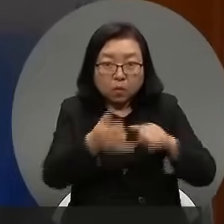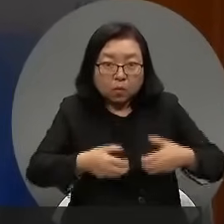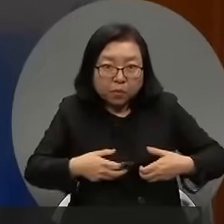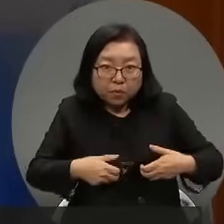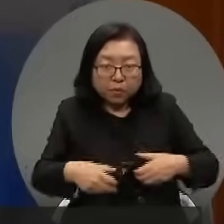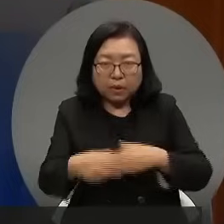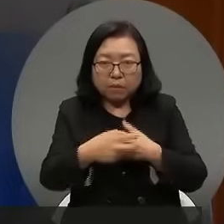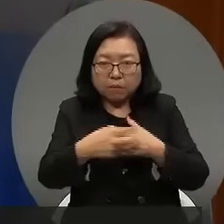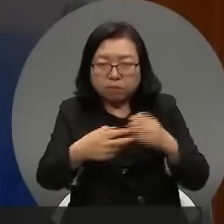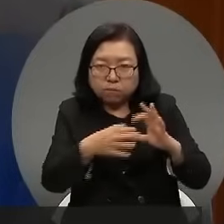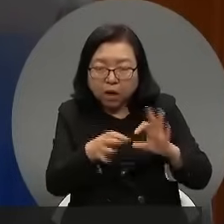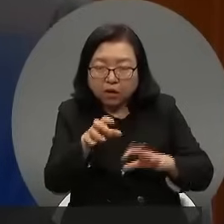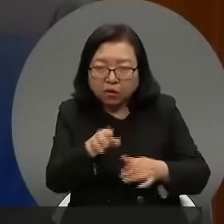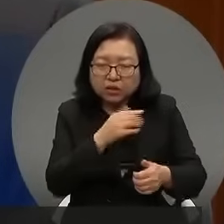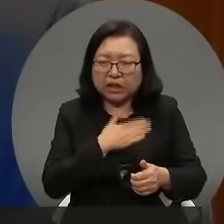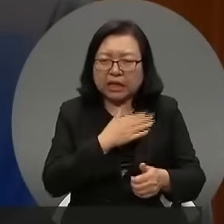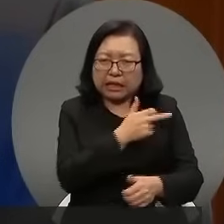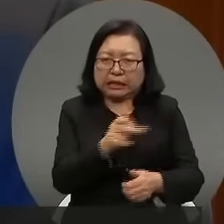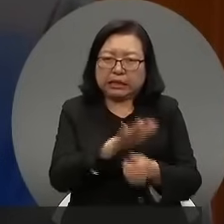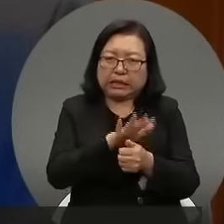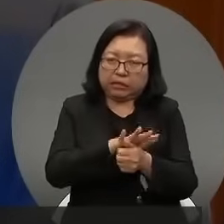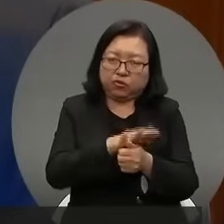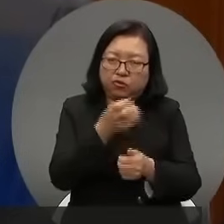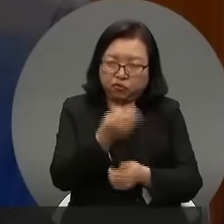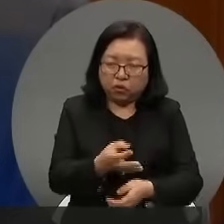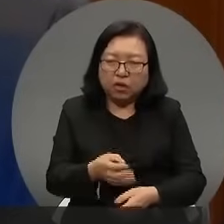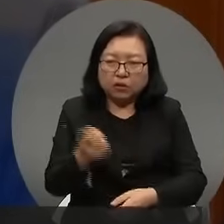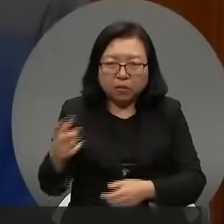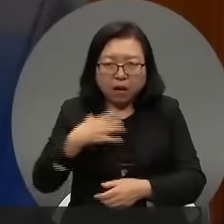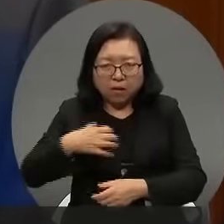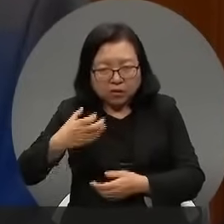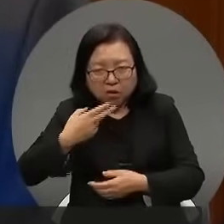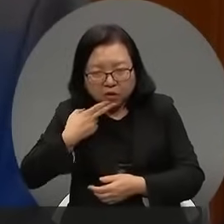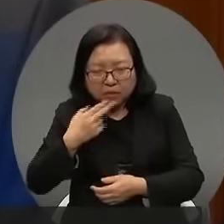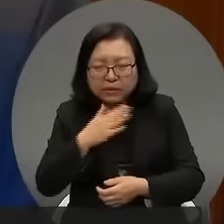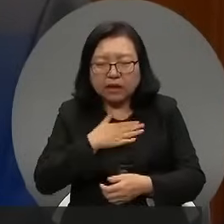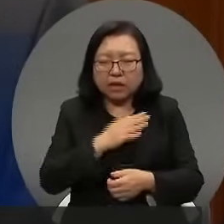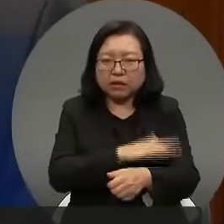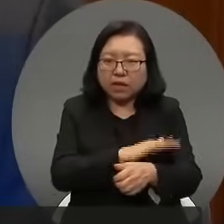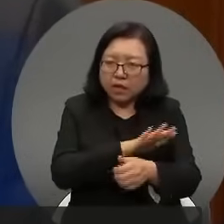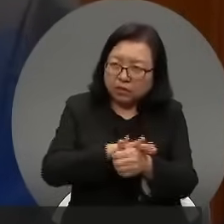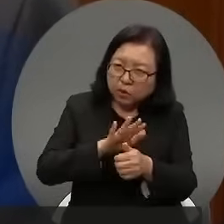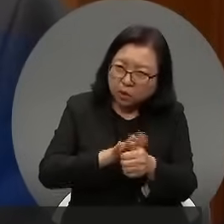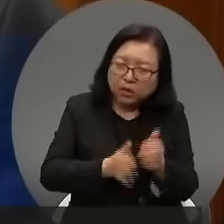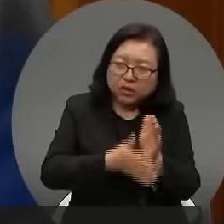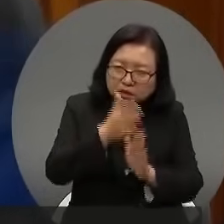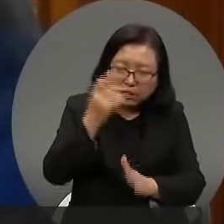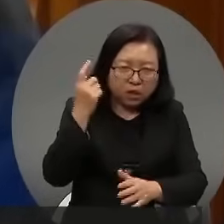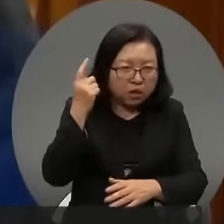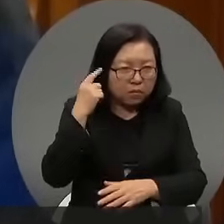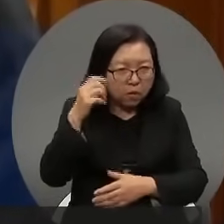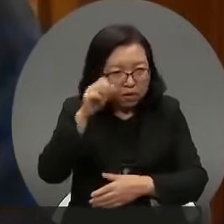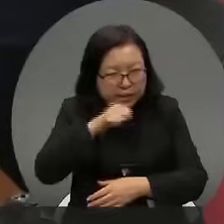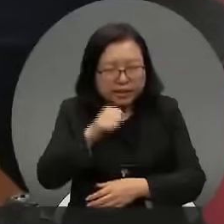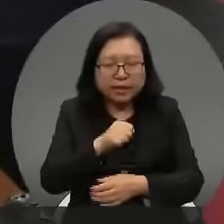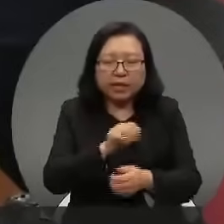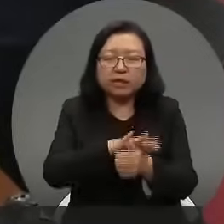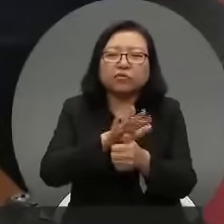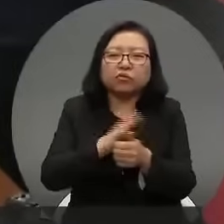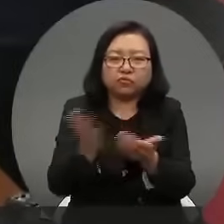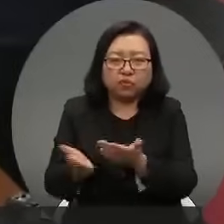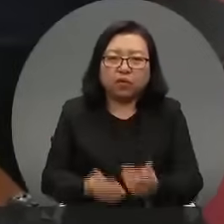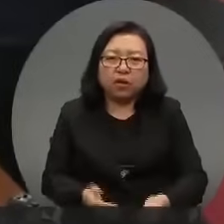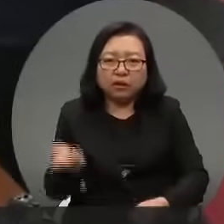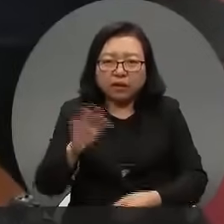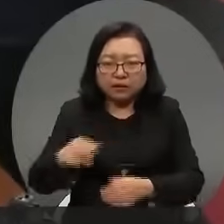이 문제에 대해서 교수님 전혀 걱정하지 않을 정도의 충분한 연구비와 충분한 시설과 이걸 투입하겠습니다.